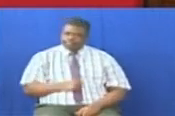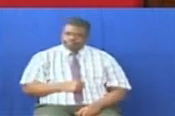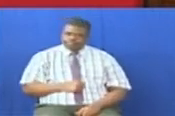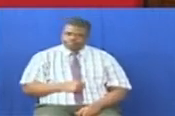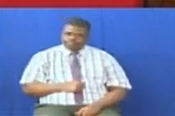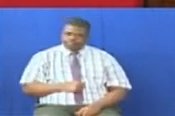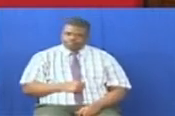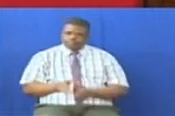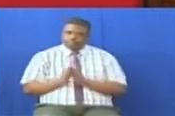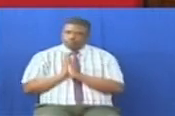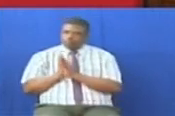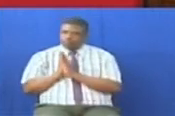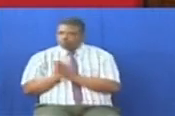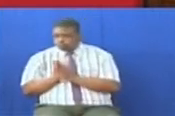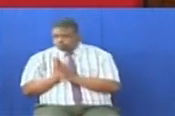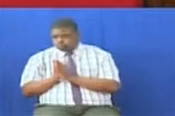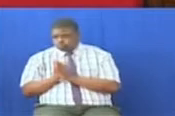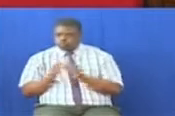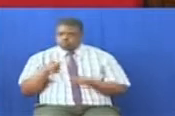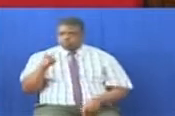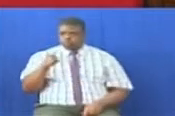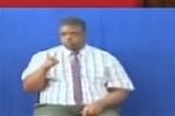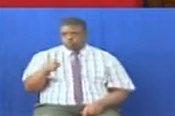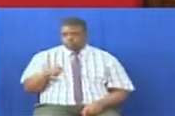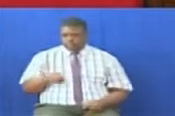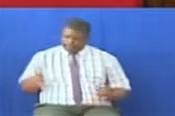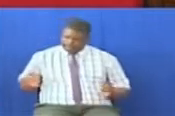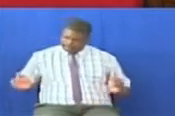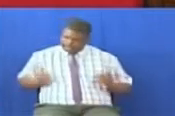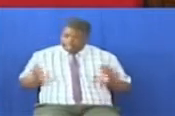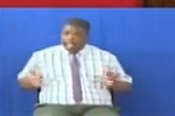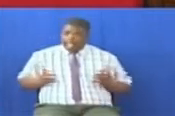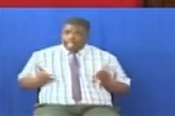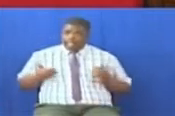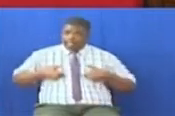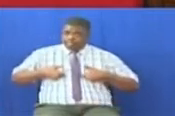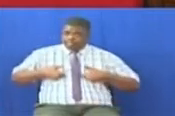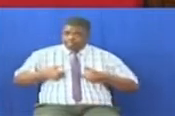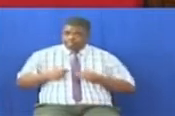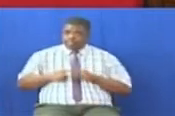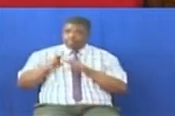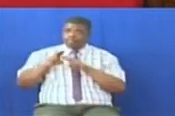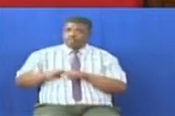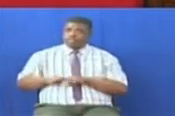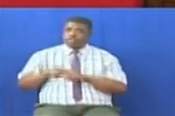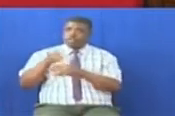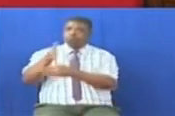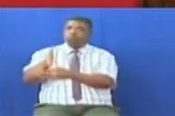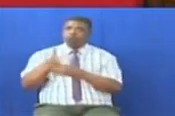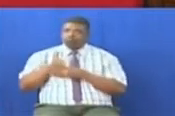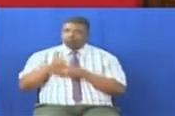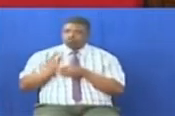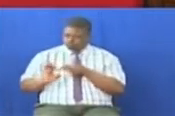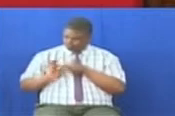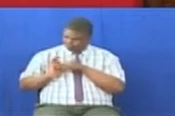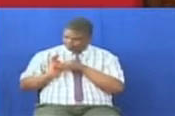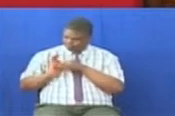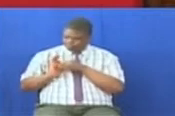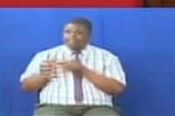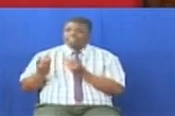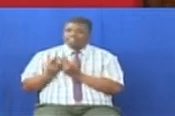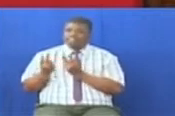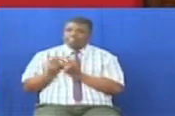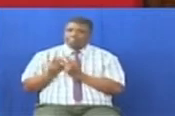Kwa hiyo nawashukuru sana kwa sababu wao wameendelea pia kunilea na mimi kama mkazi pia wa eneo hilo nitaendelea kushirikiana nao kwa namna moja au